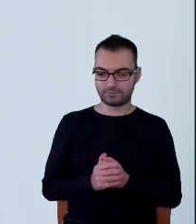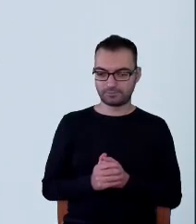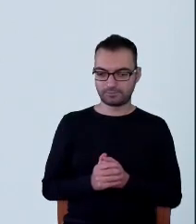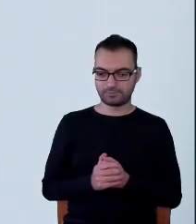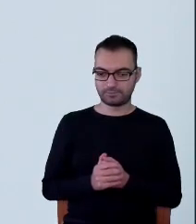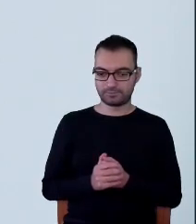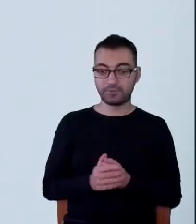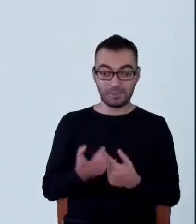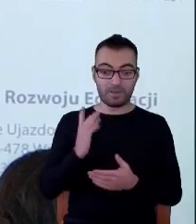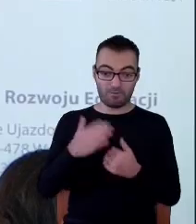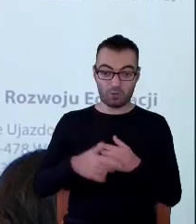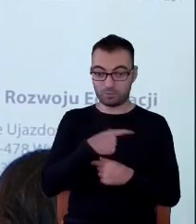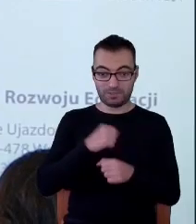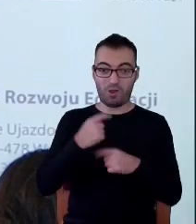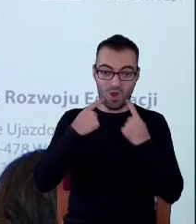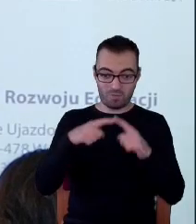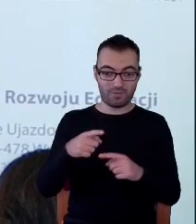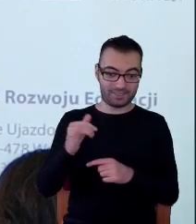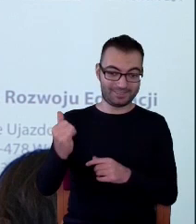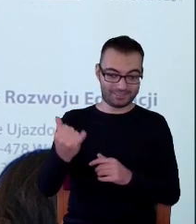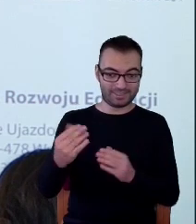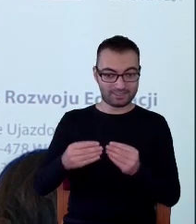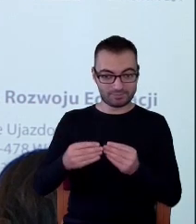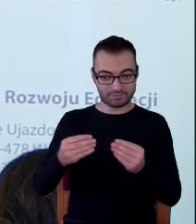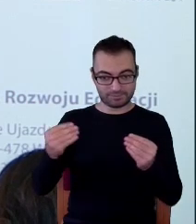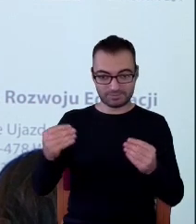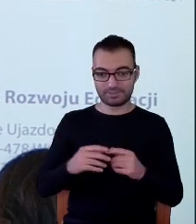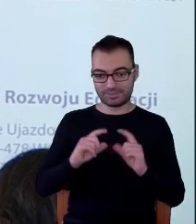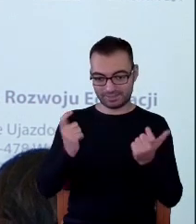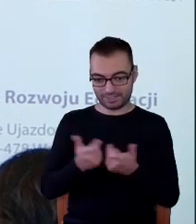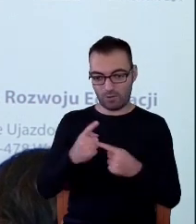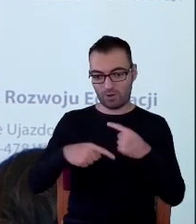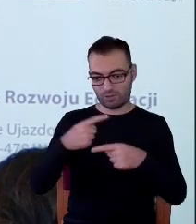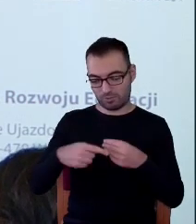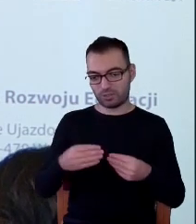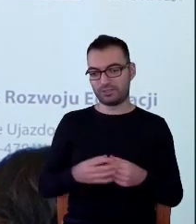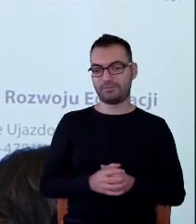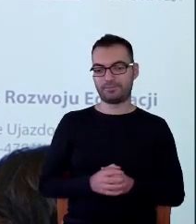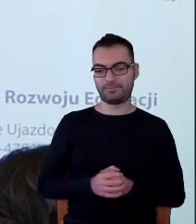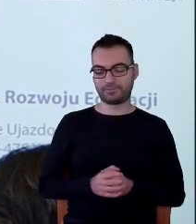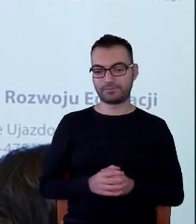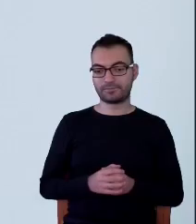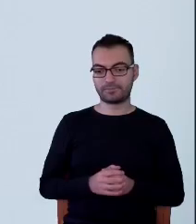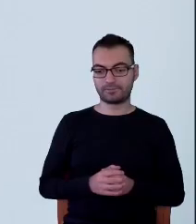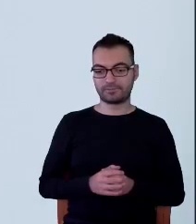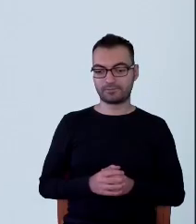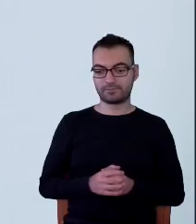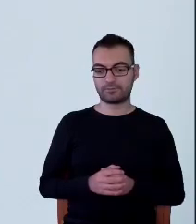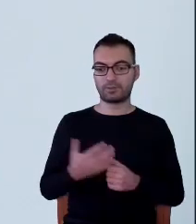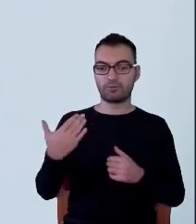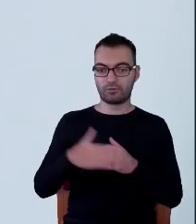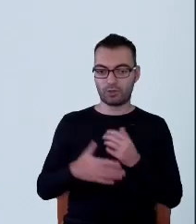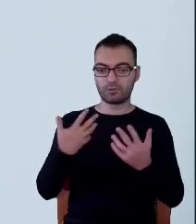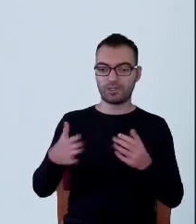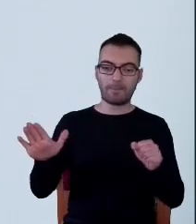za który jesteśmy odpowiedzialni w procesie kształcenia. W konsekwencji mamy doprowadzić do tego pełnego